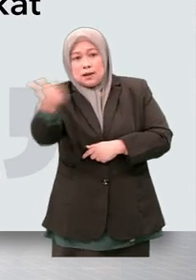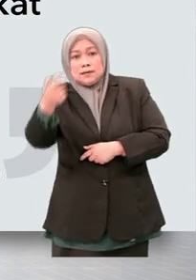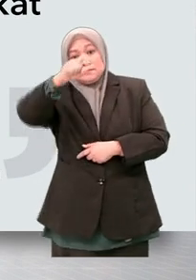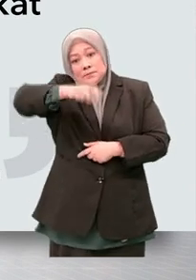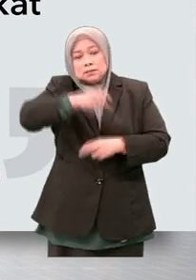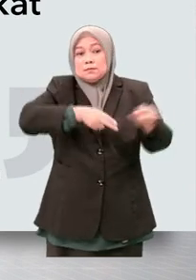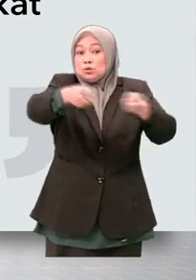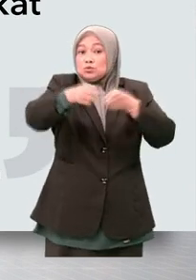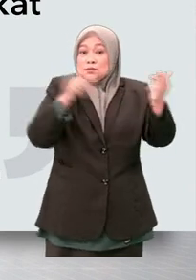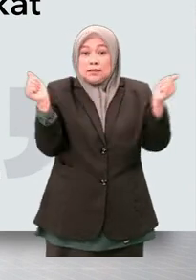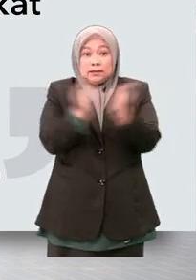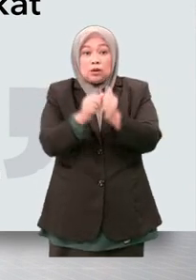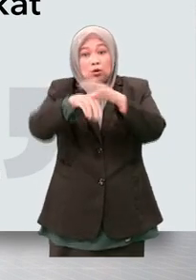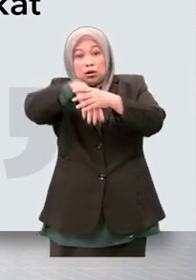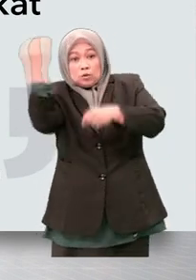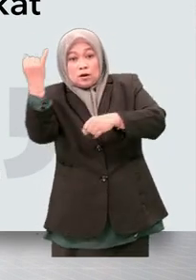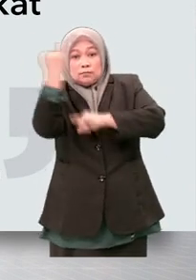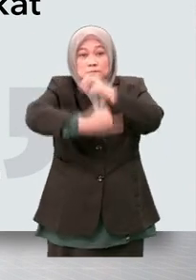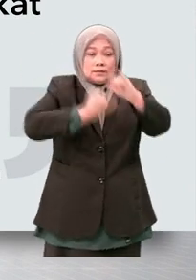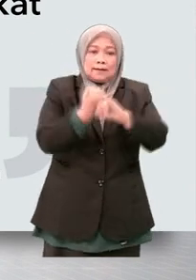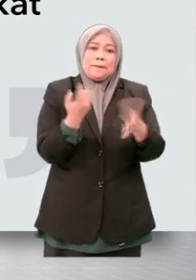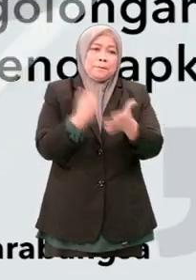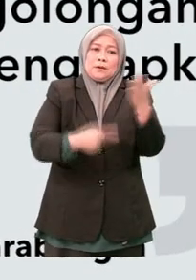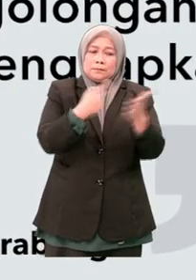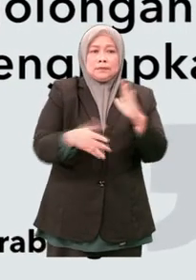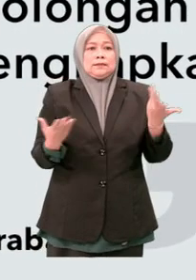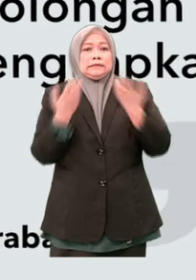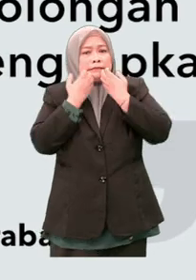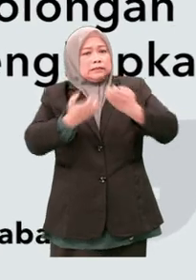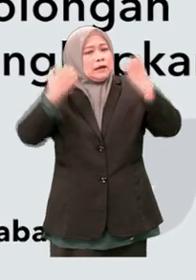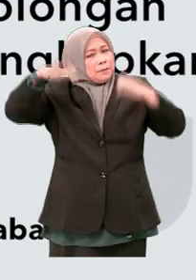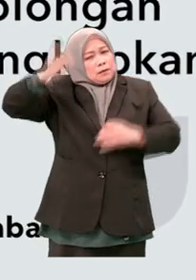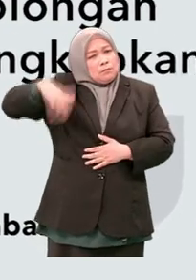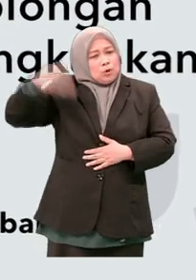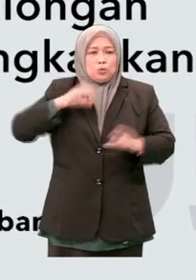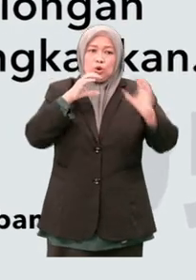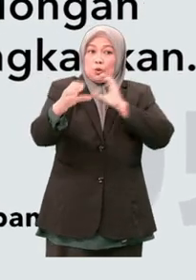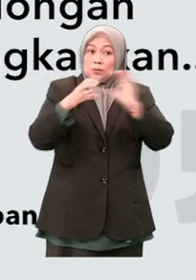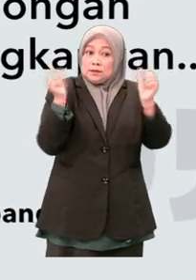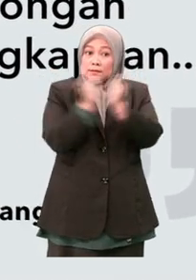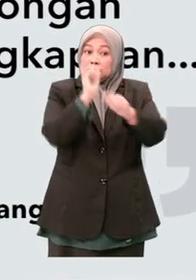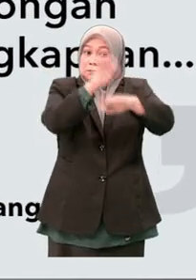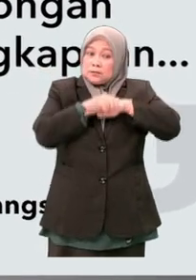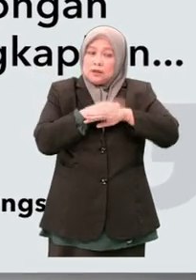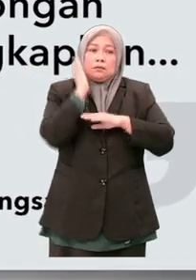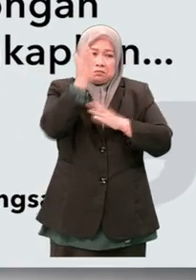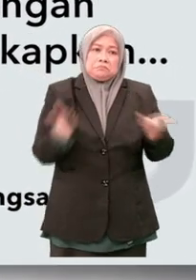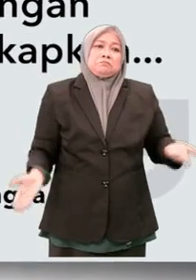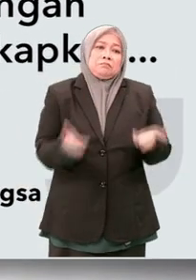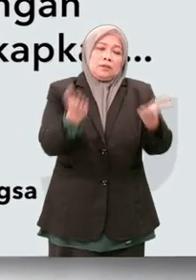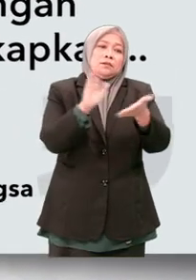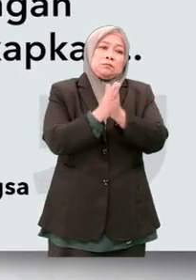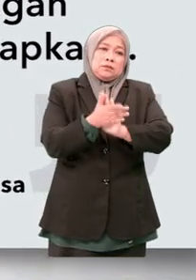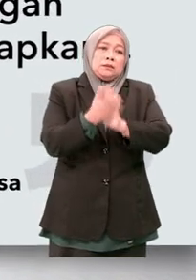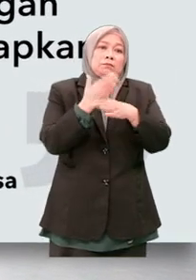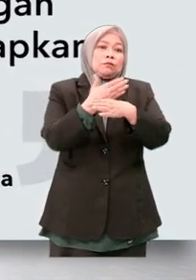perlu berurusan dengan masyarakat asing dalam apel bidang ujarnya kecakapan pegawai berkomunikasi dalam bahasa Inggris menjadi pendorong utama yang